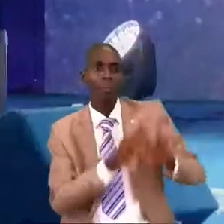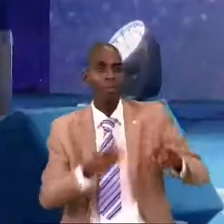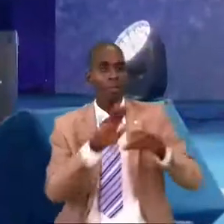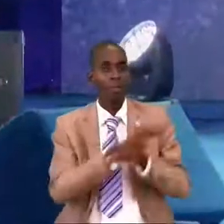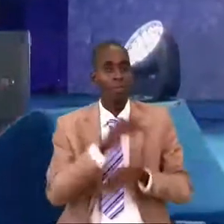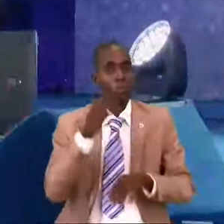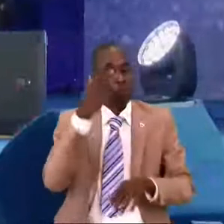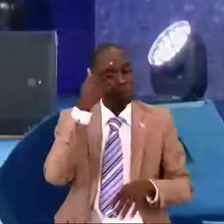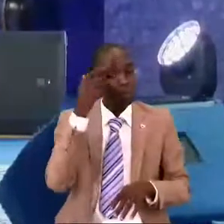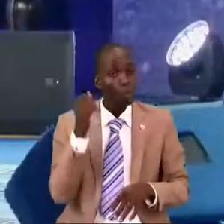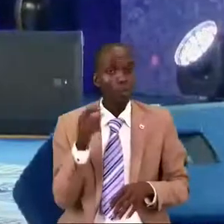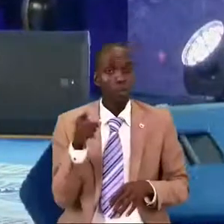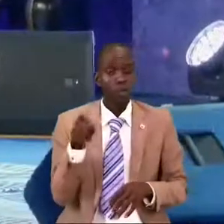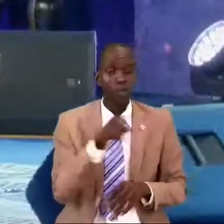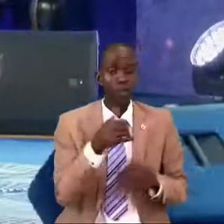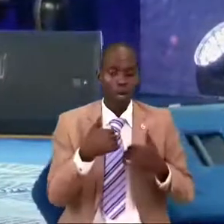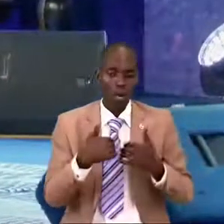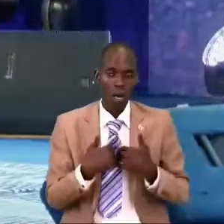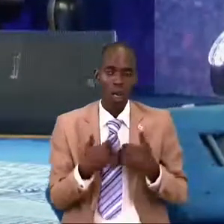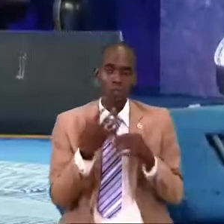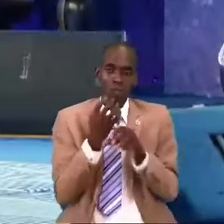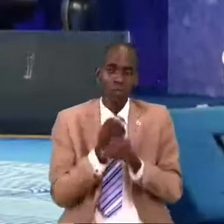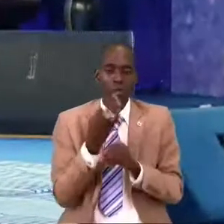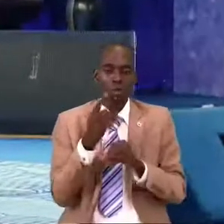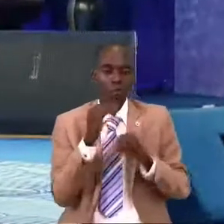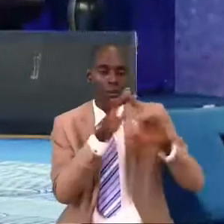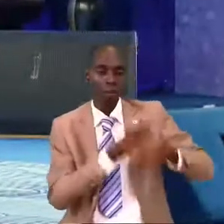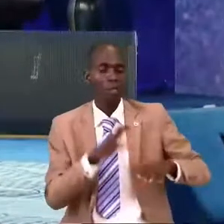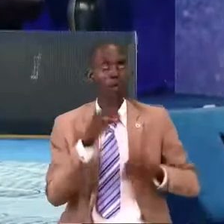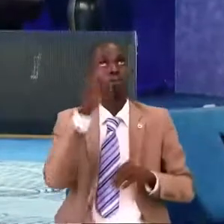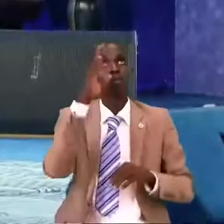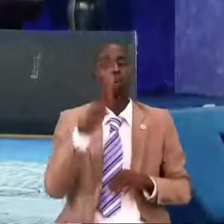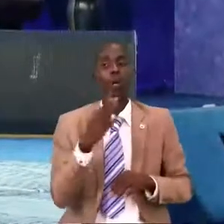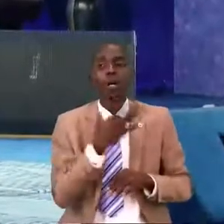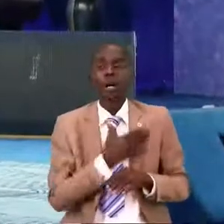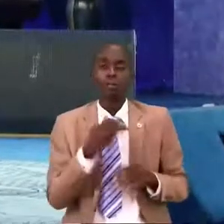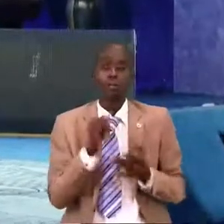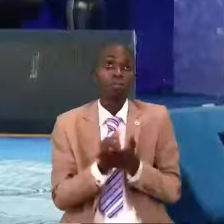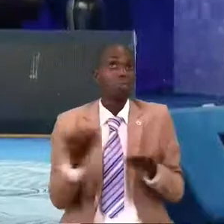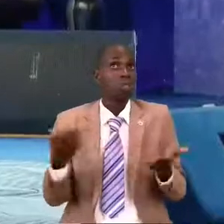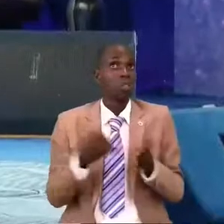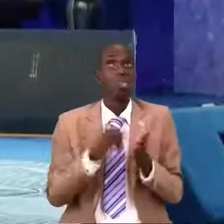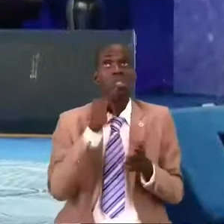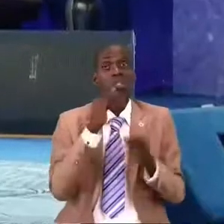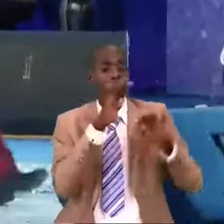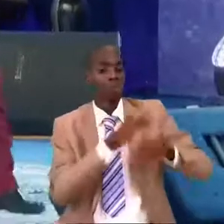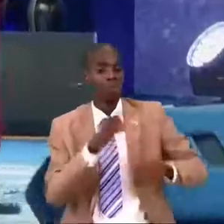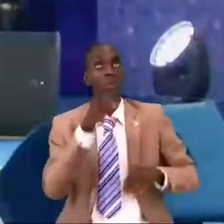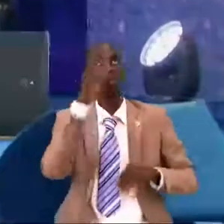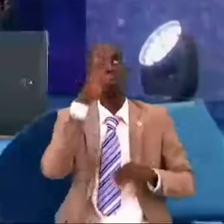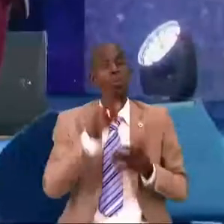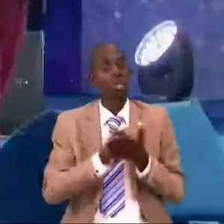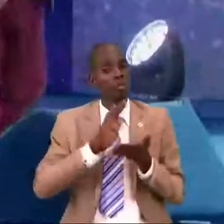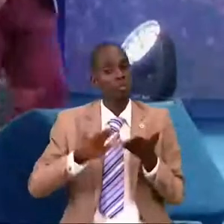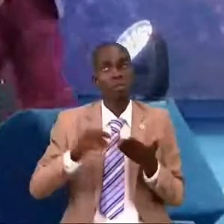la miséricorde de Dieu m'a pardonné. Ce n'est pas la miséricorde de Dieu qui m'a affranchi. C'est la miséricorde de Dieu qui a changé ma vie. C'est la